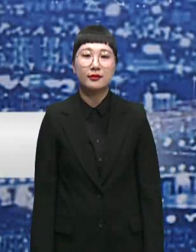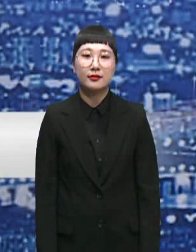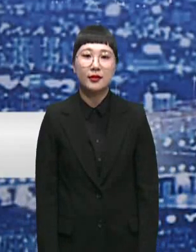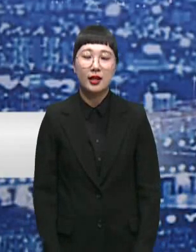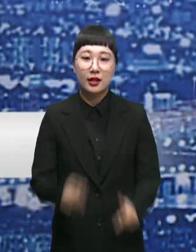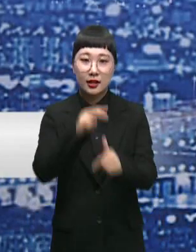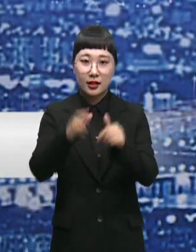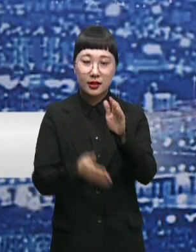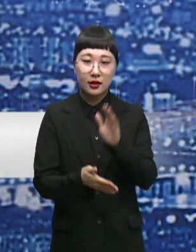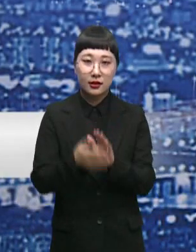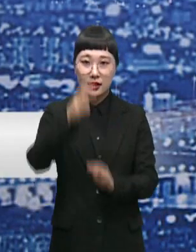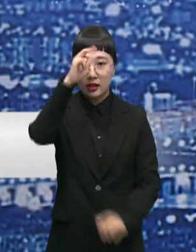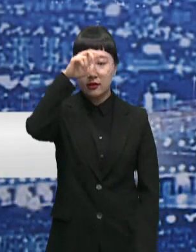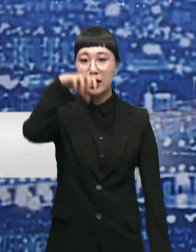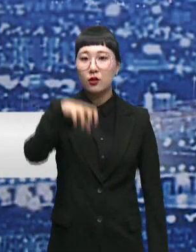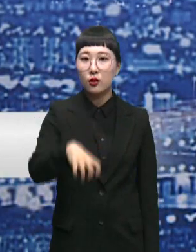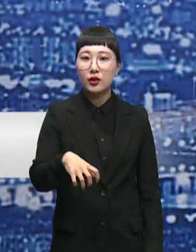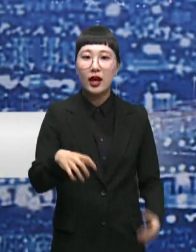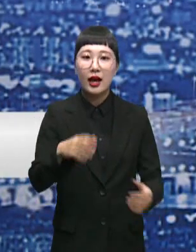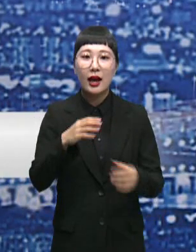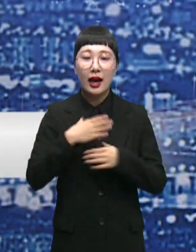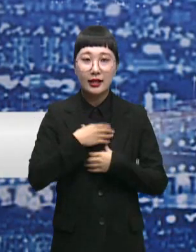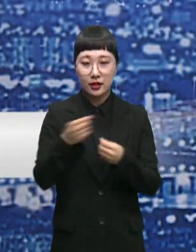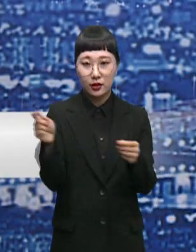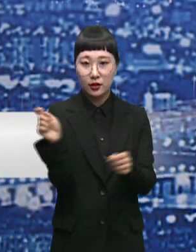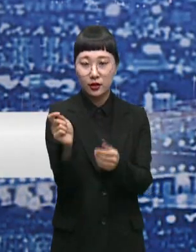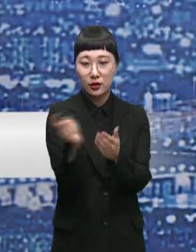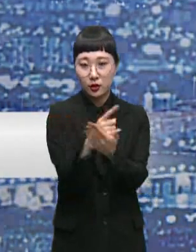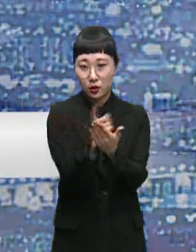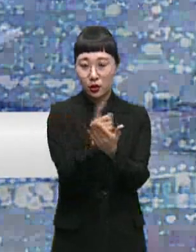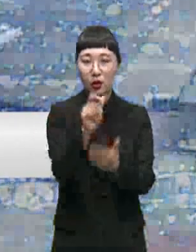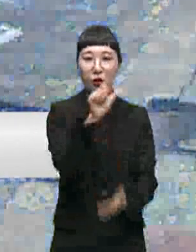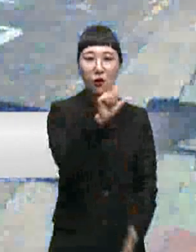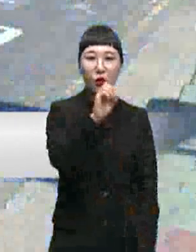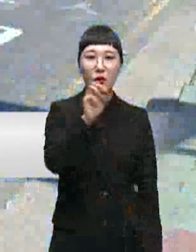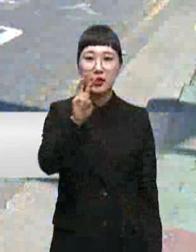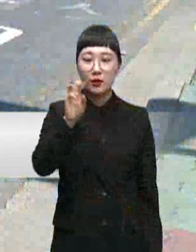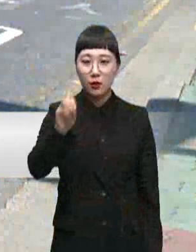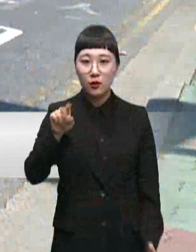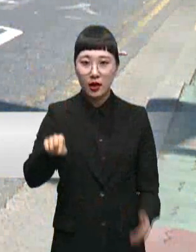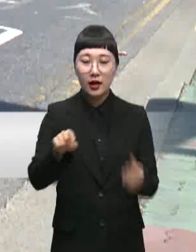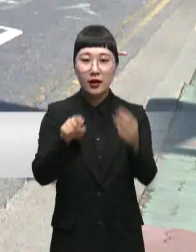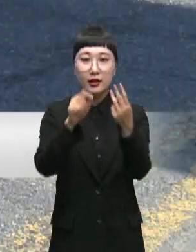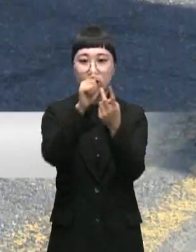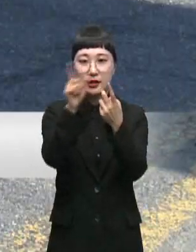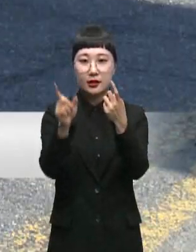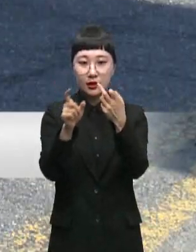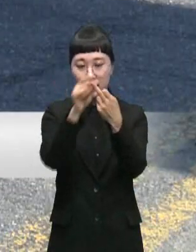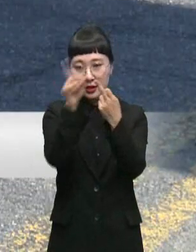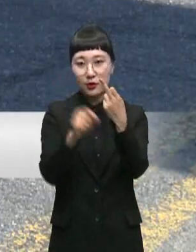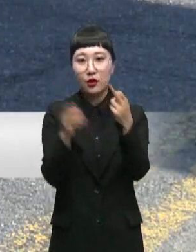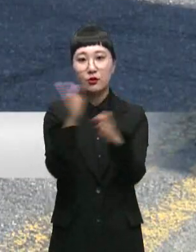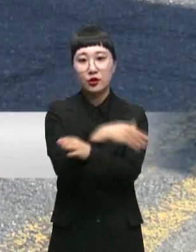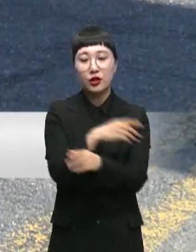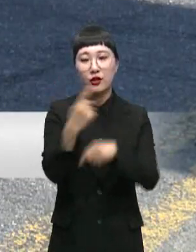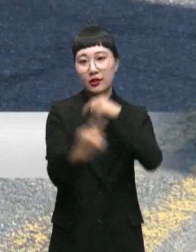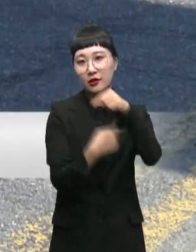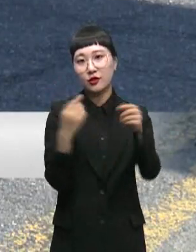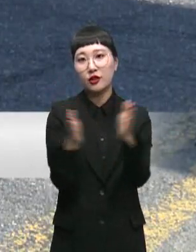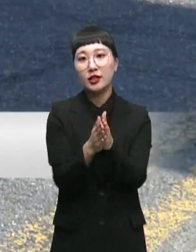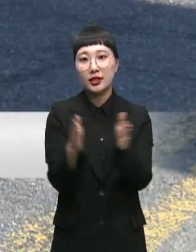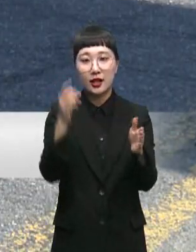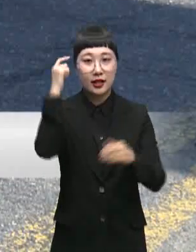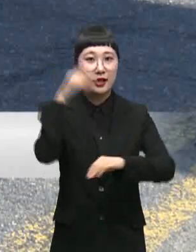아 인천 경찰청이 안전 속도 5030 정책을 올해 12월부터 전면적 으로 시행한다고 11일 밝혔다 입니다